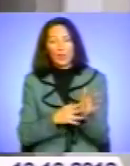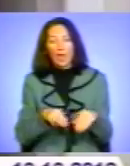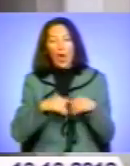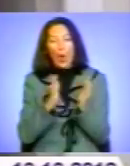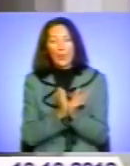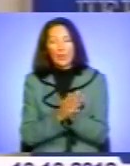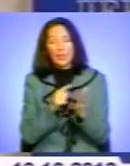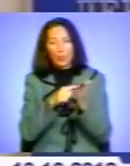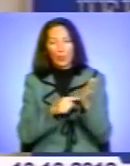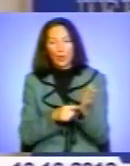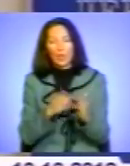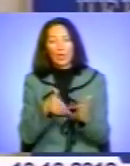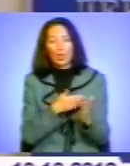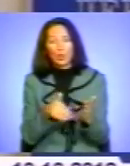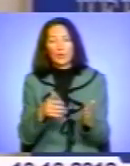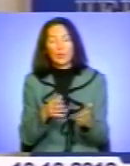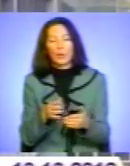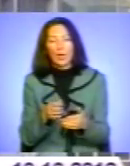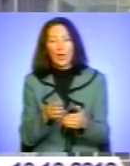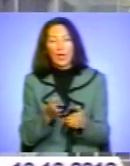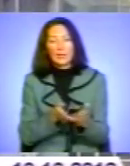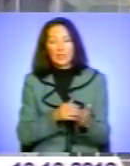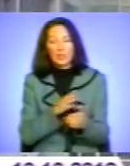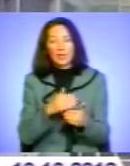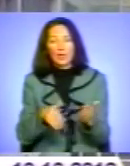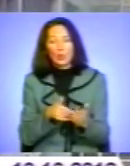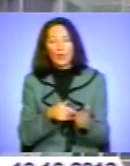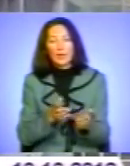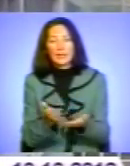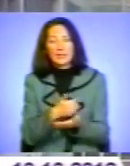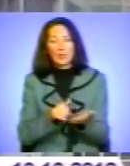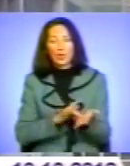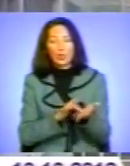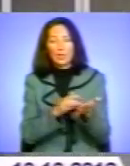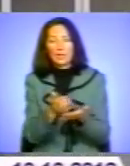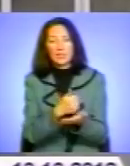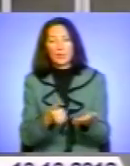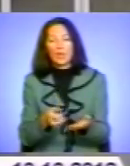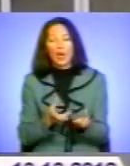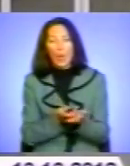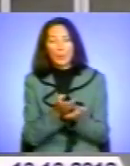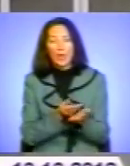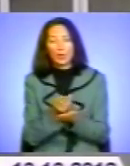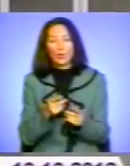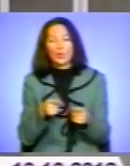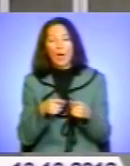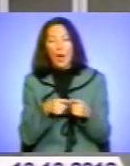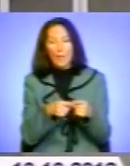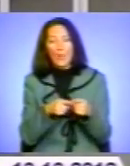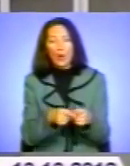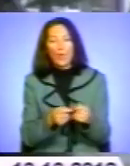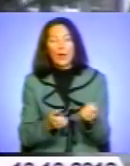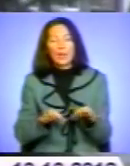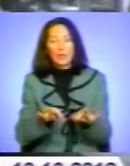зовсім скасувати збір за деякі види підприємницької діяльності, туристичний збір та плату за паркування транспорту. Також хочуть скоротити платежі,